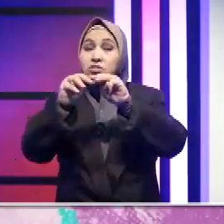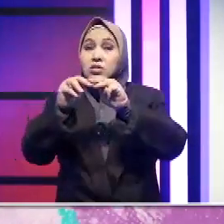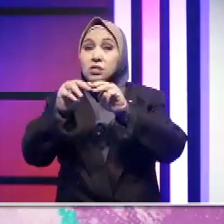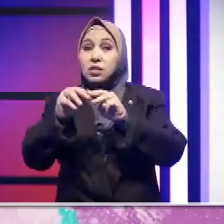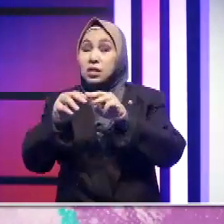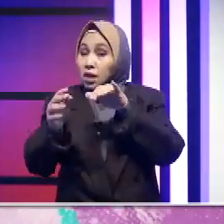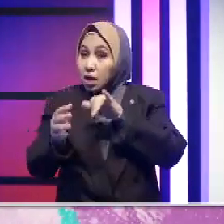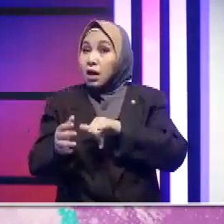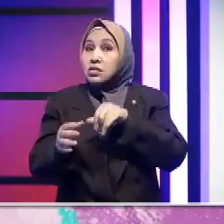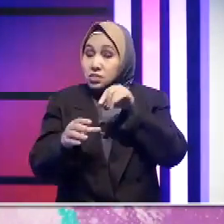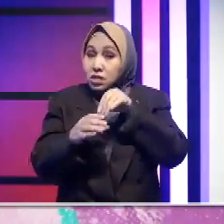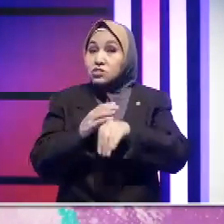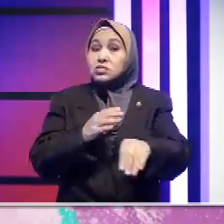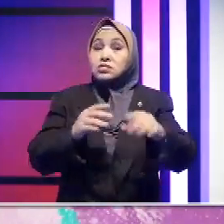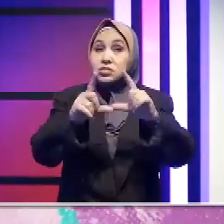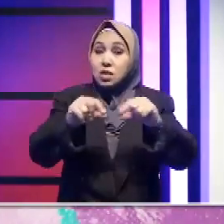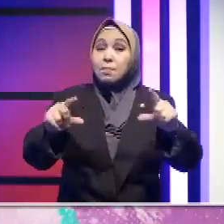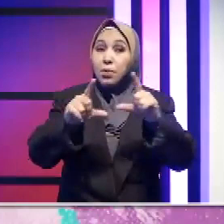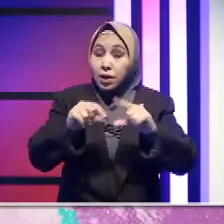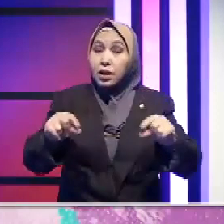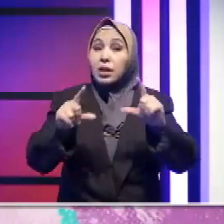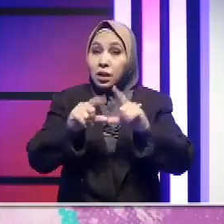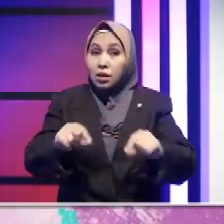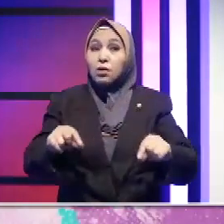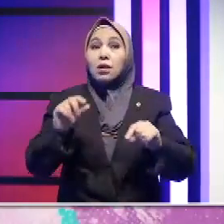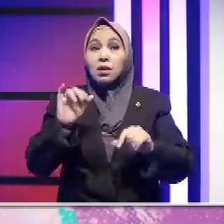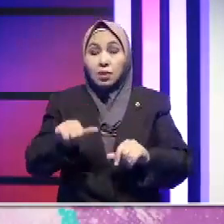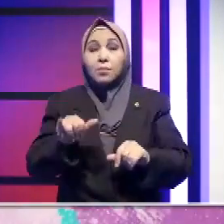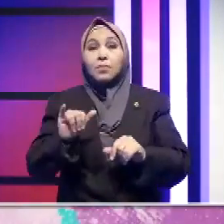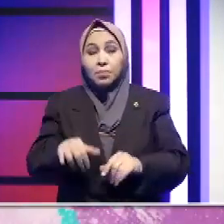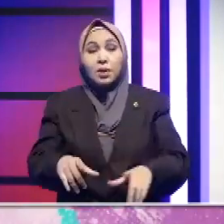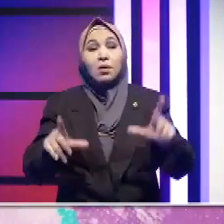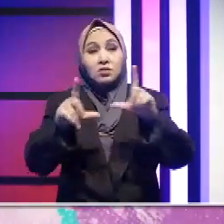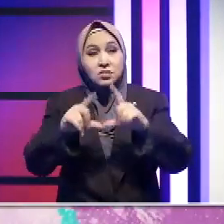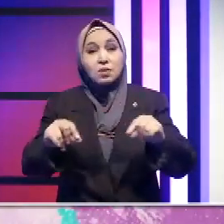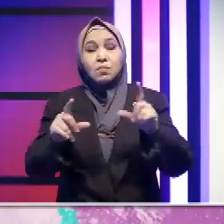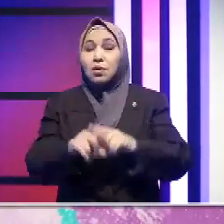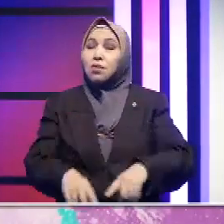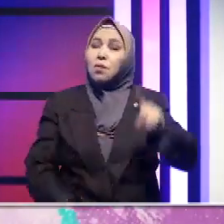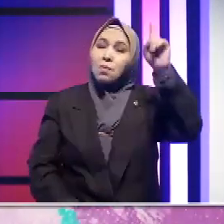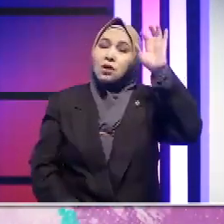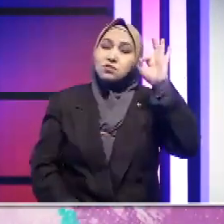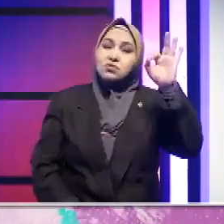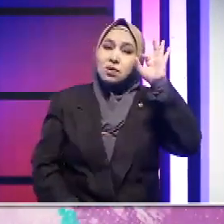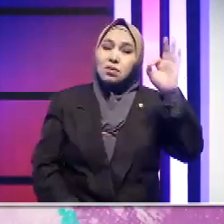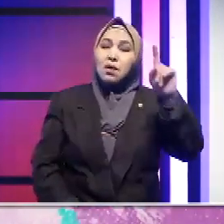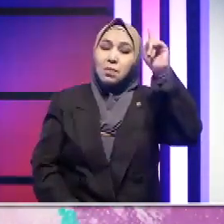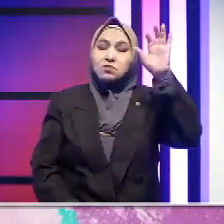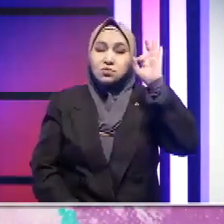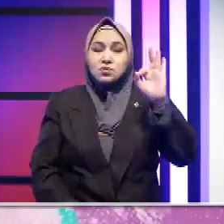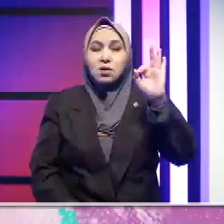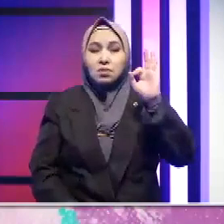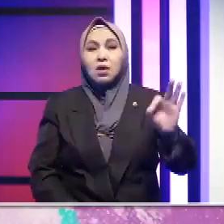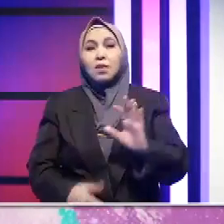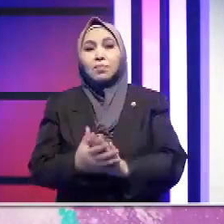SD Jepen Hai Jepang Jepang Jepang no jepun ehouzz barulich Subhanallah jadi